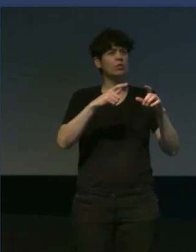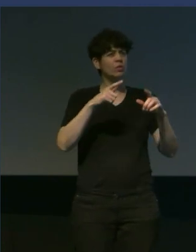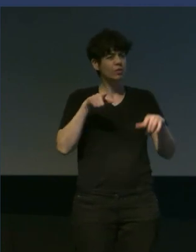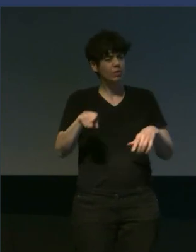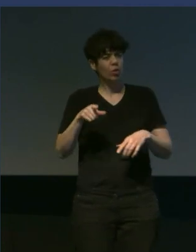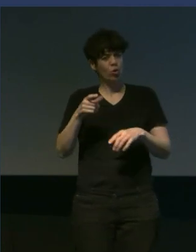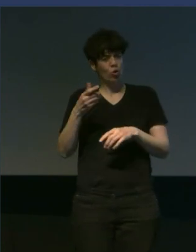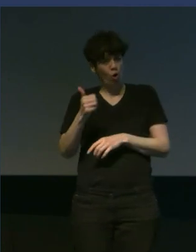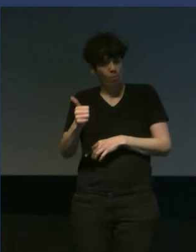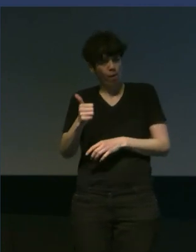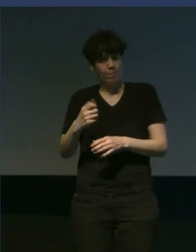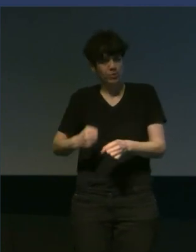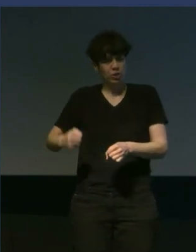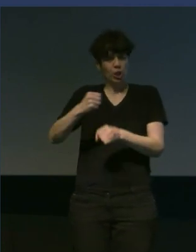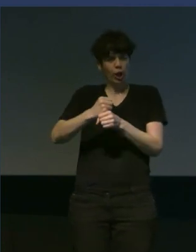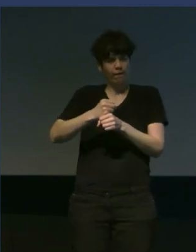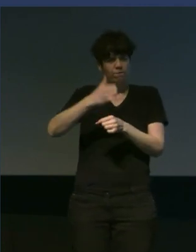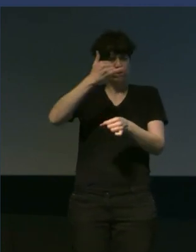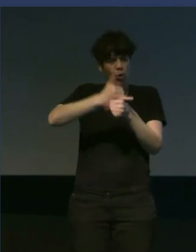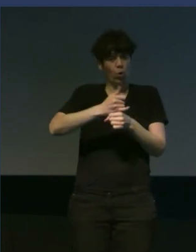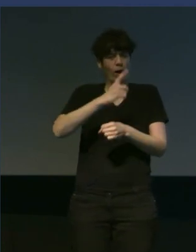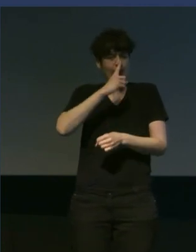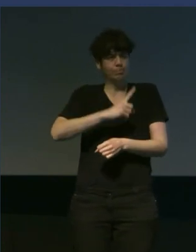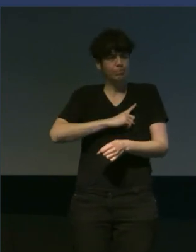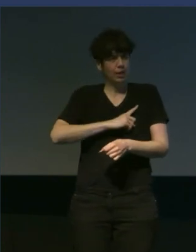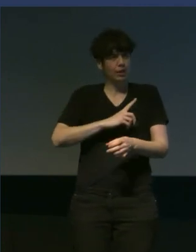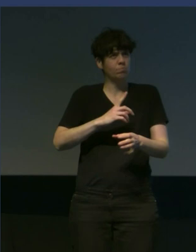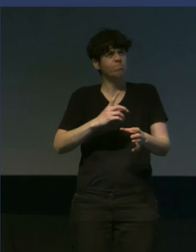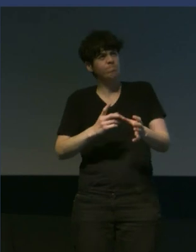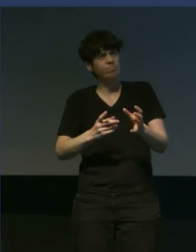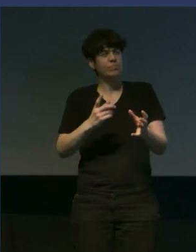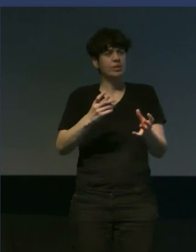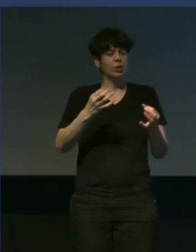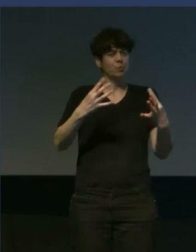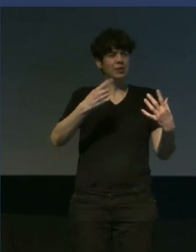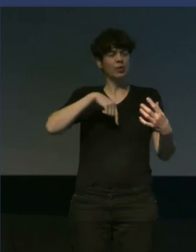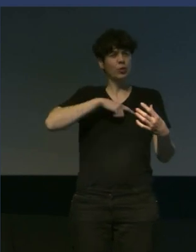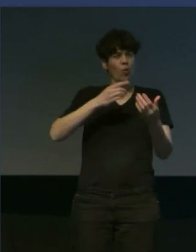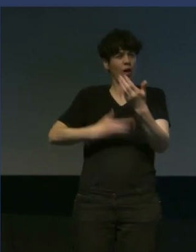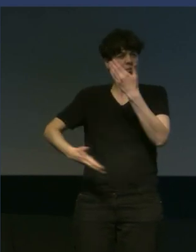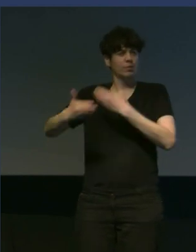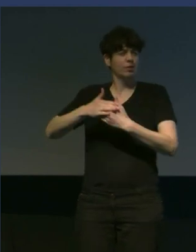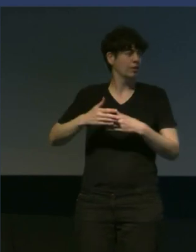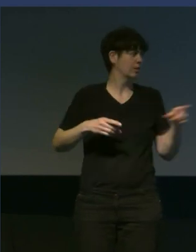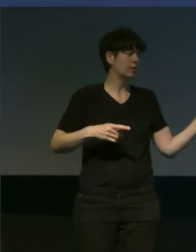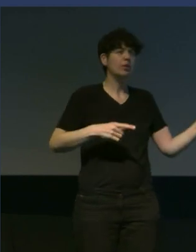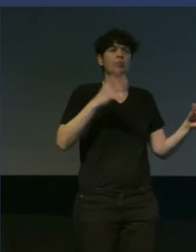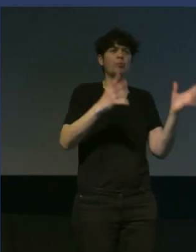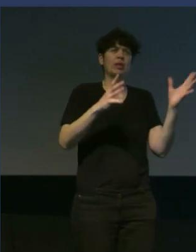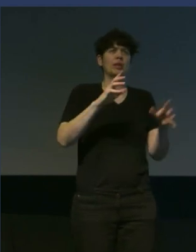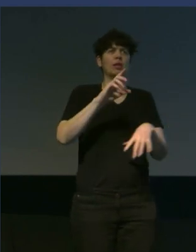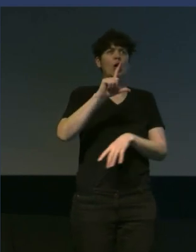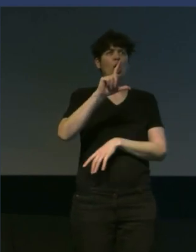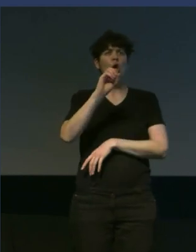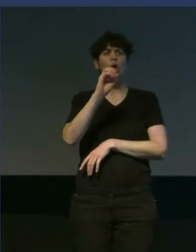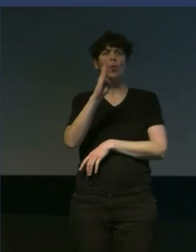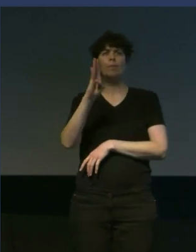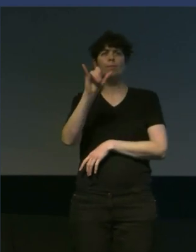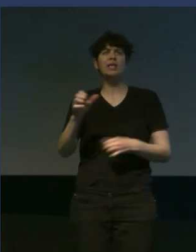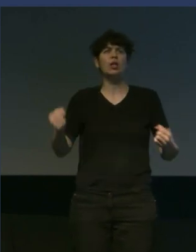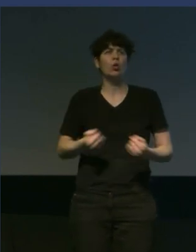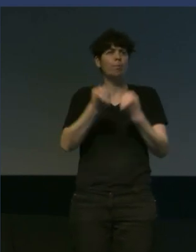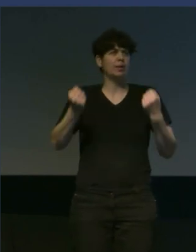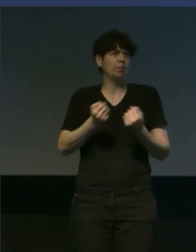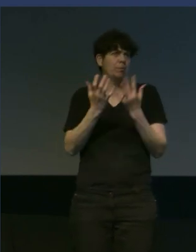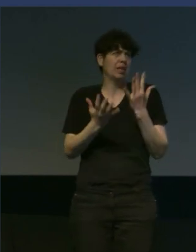complot. Ça veut dire qu'on nous aussi on tombe dans la sphère complotiste. Est-ce que si je remplace lobby par complotiste, ça vous va? Non,